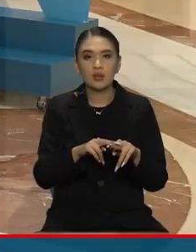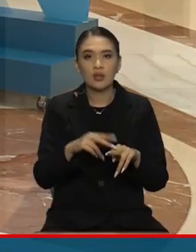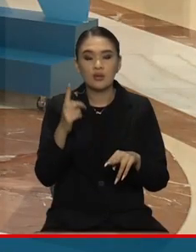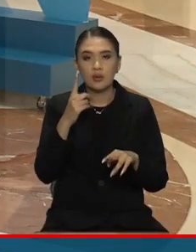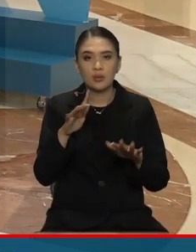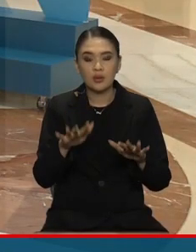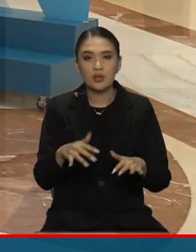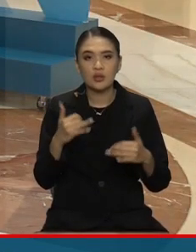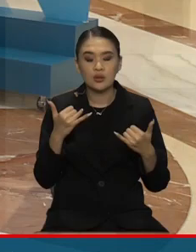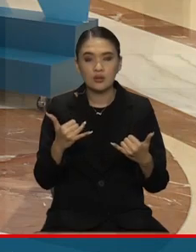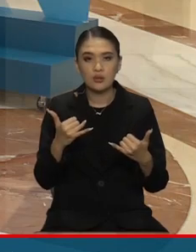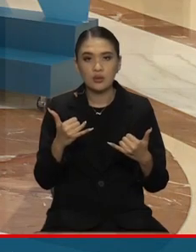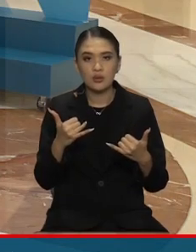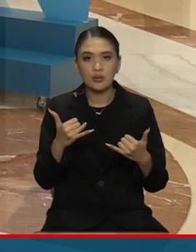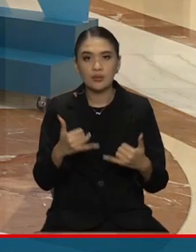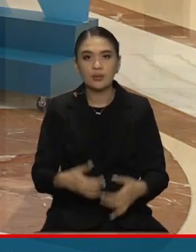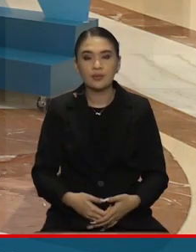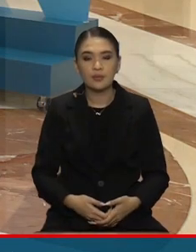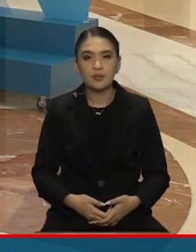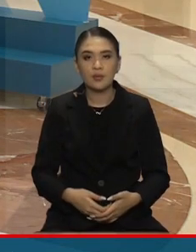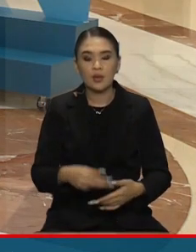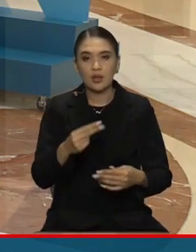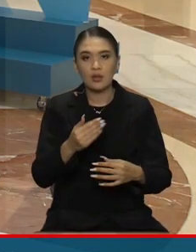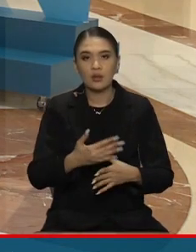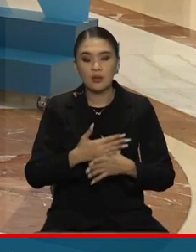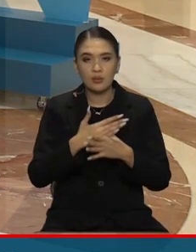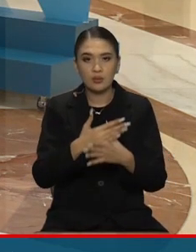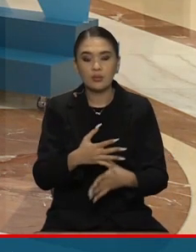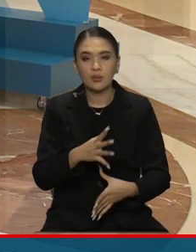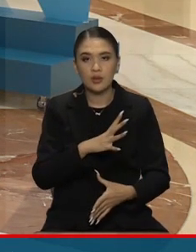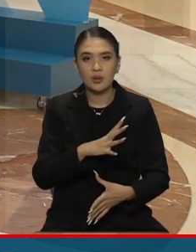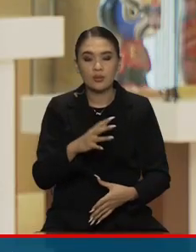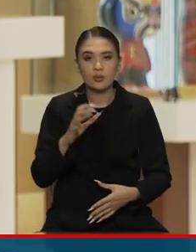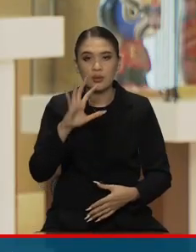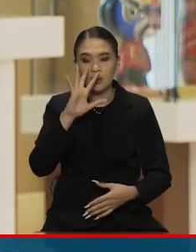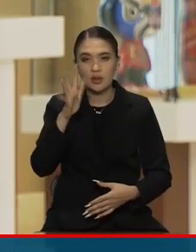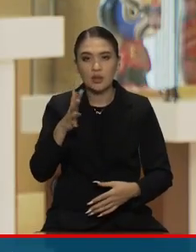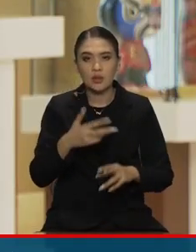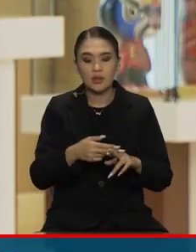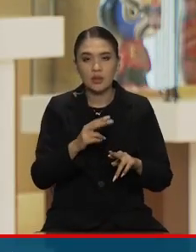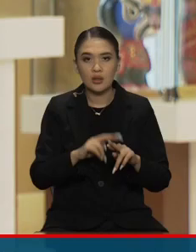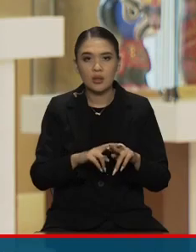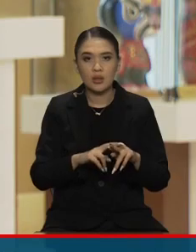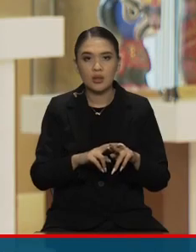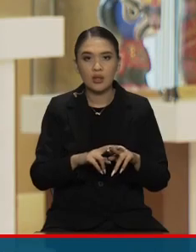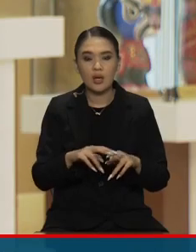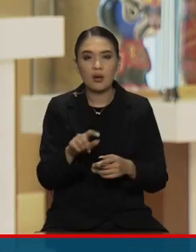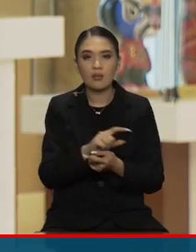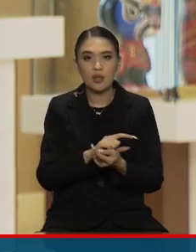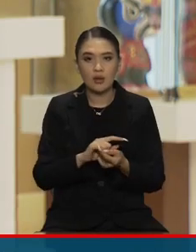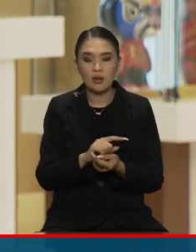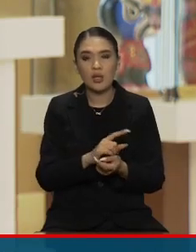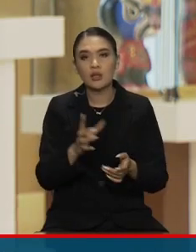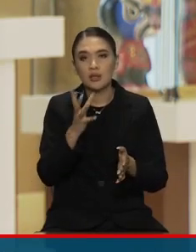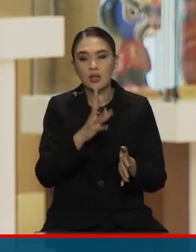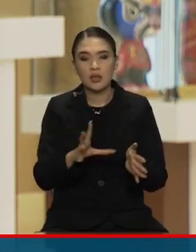сегодня выделены средства в течение 5 лет мы будем оснащать и обновлять технику